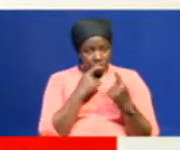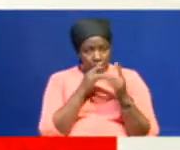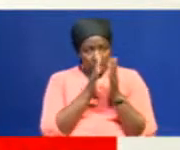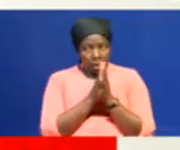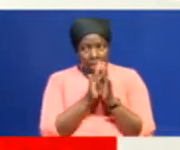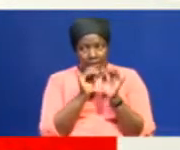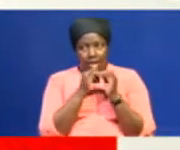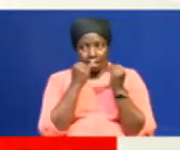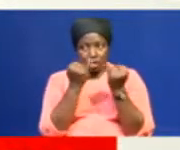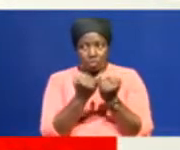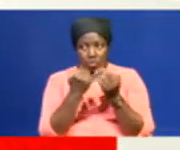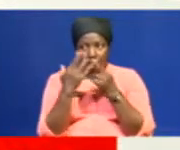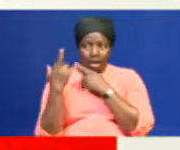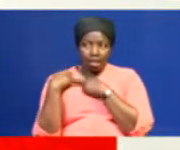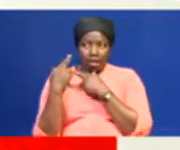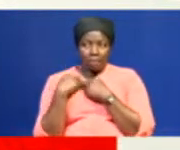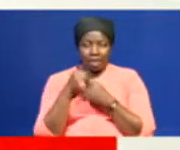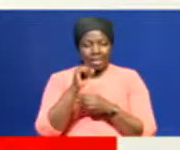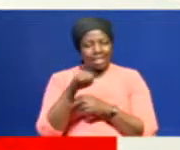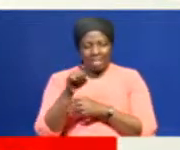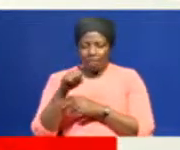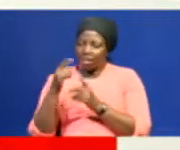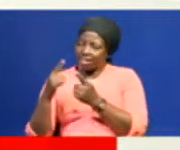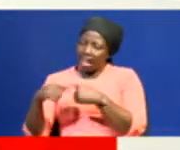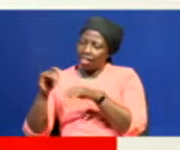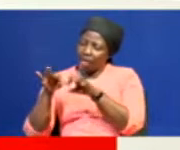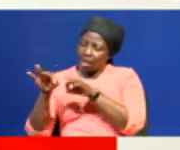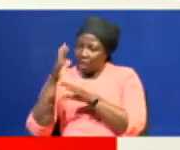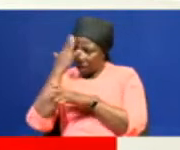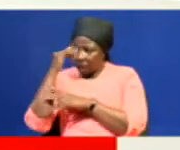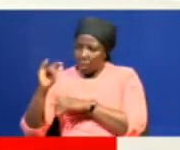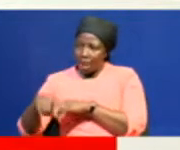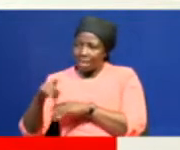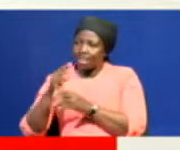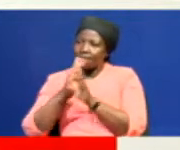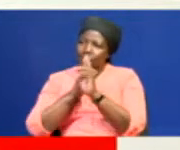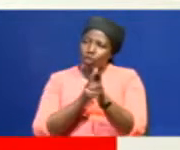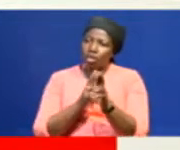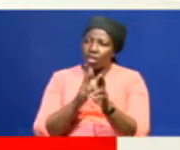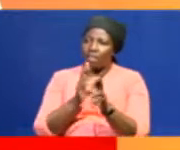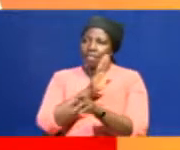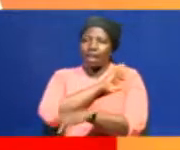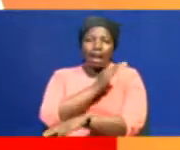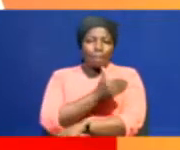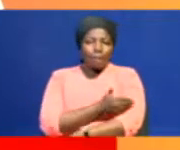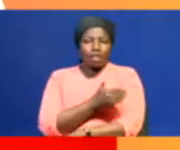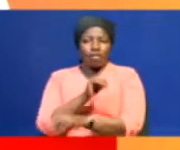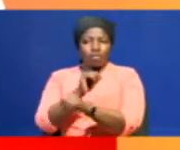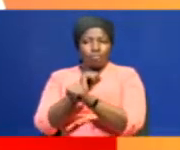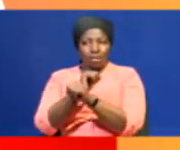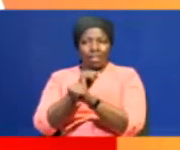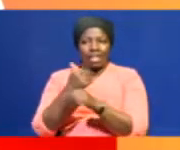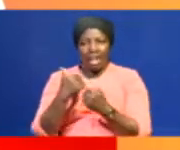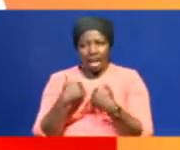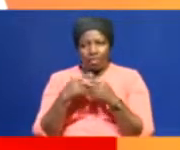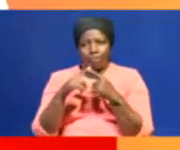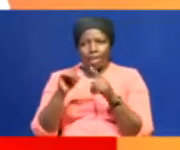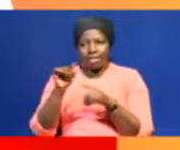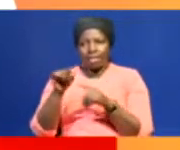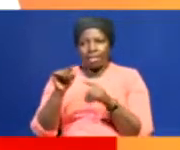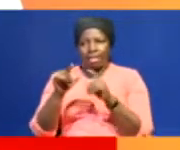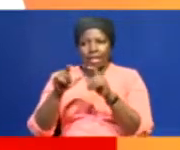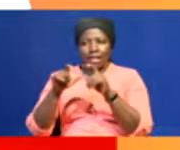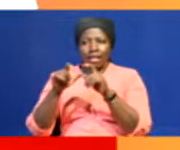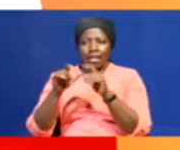kwa sababu sisi lazima tufikishe ripoti ambapo mahali inafaa. Uwezo tuko nao wa kuzuia. Lakini sasa ile vyombo za